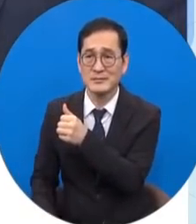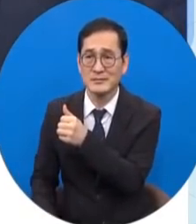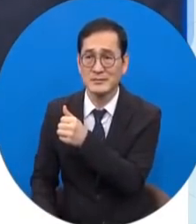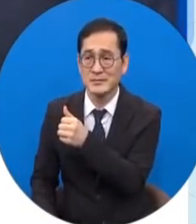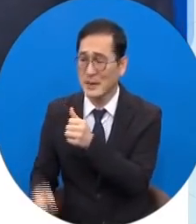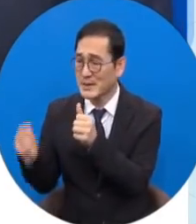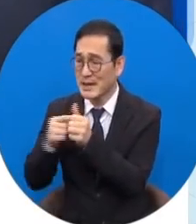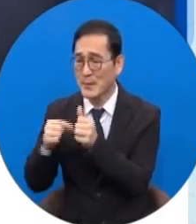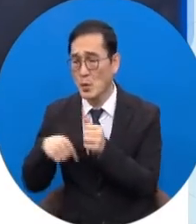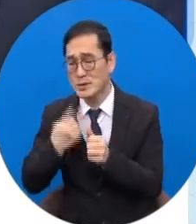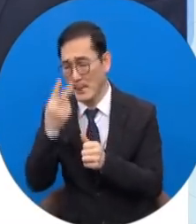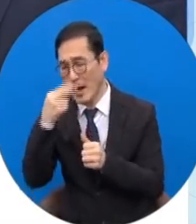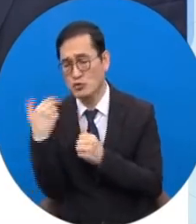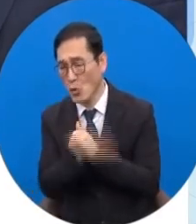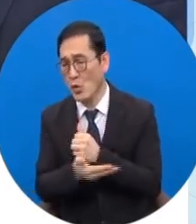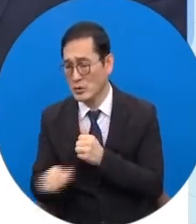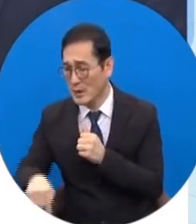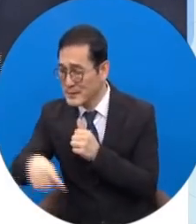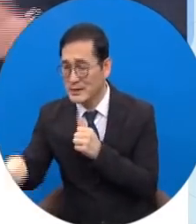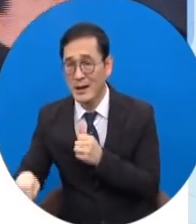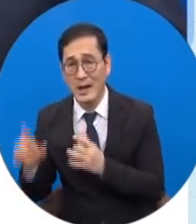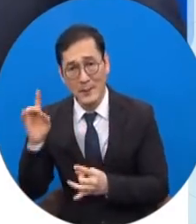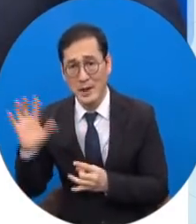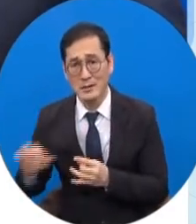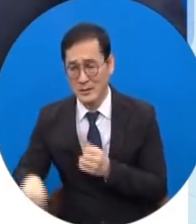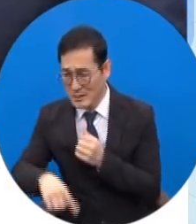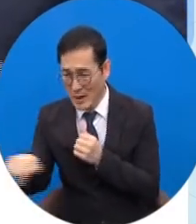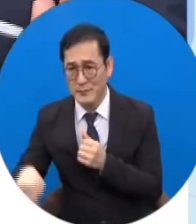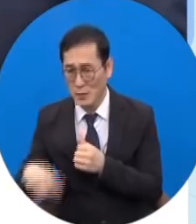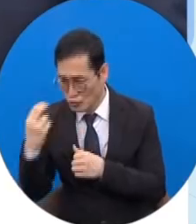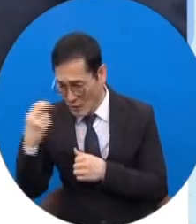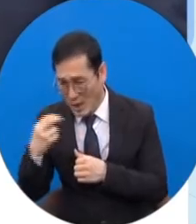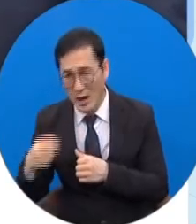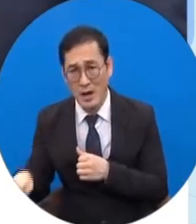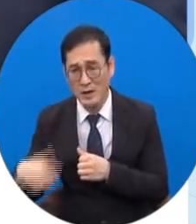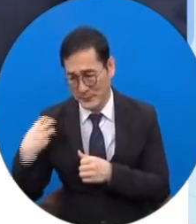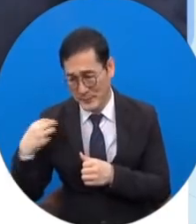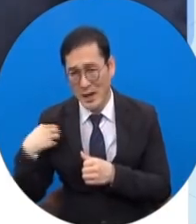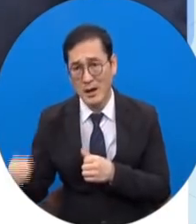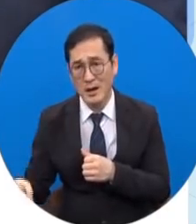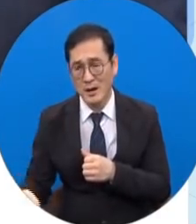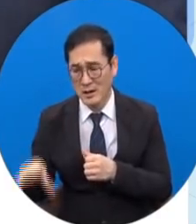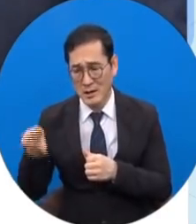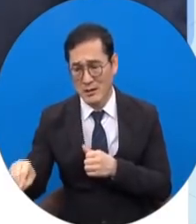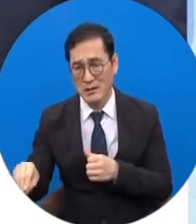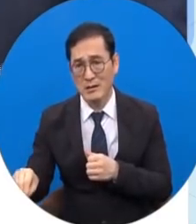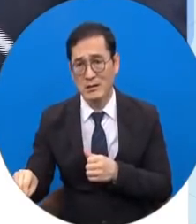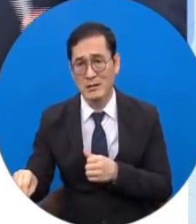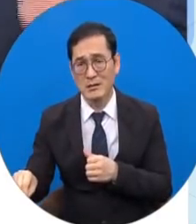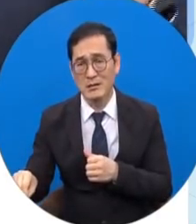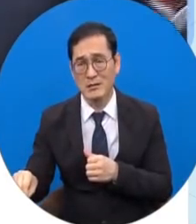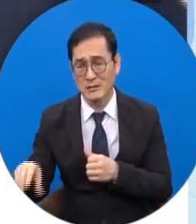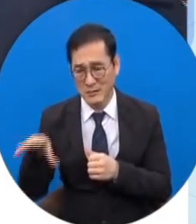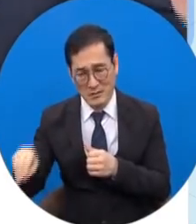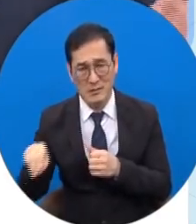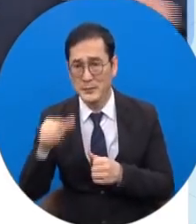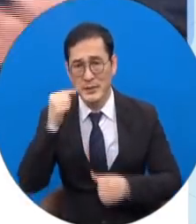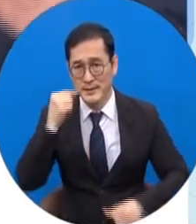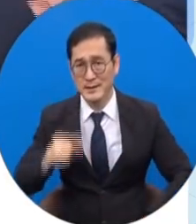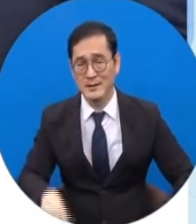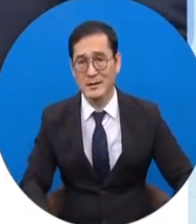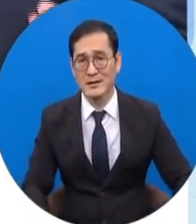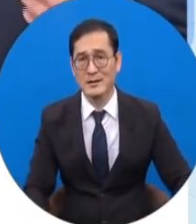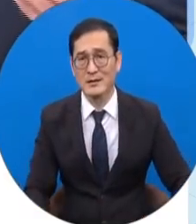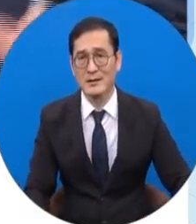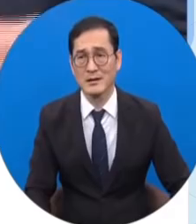그런 부분들 때문에 이제 국민의 굉 장 에서는 이 내용 자체가 아무 근거 없고 이 내용은 정말 말그대로 성공한 사회적